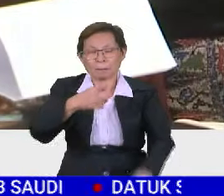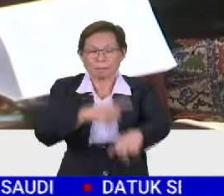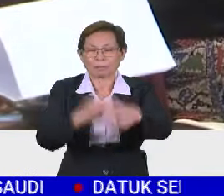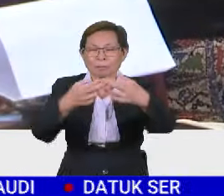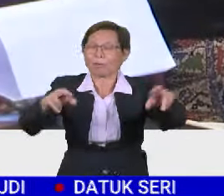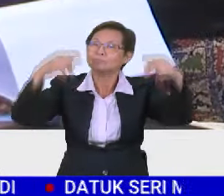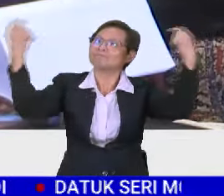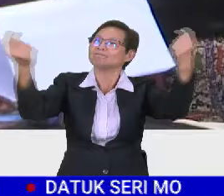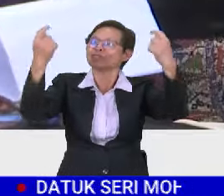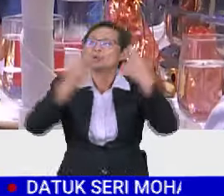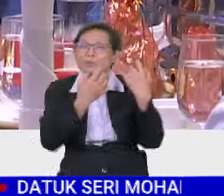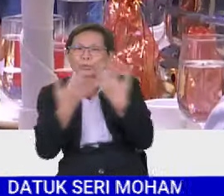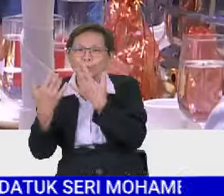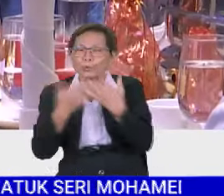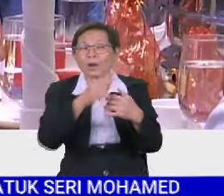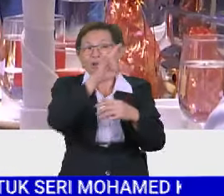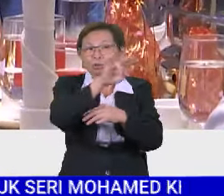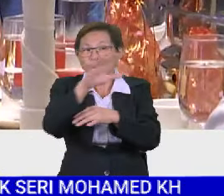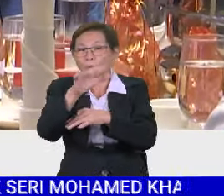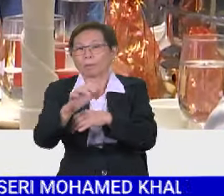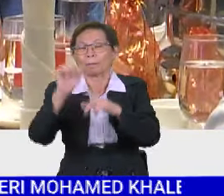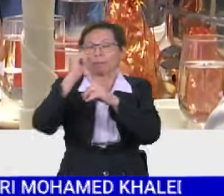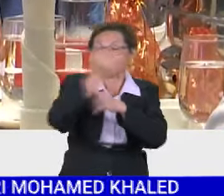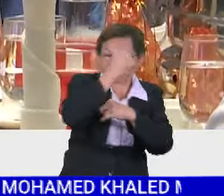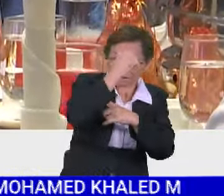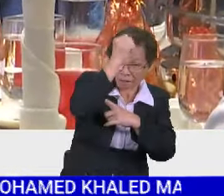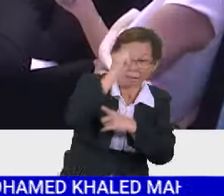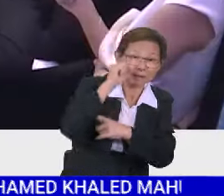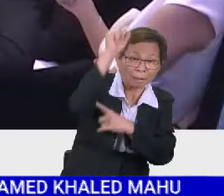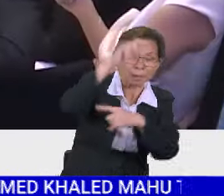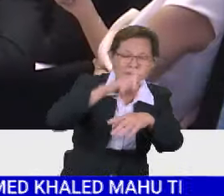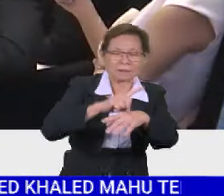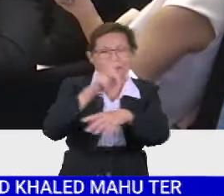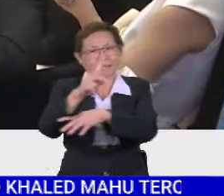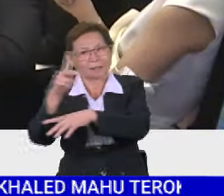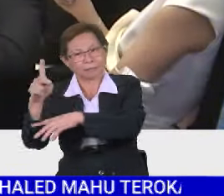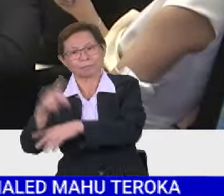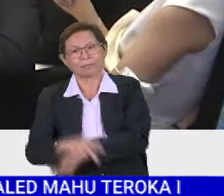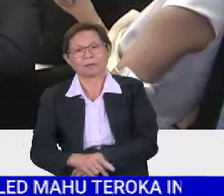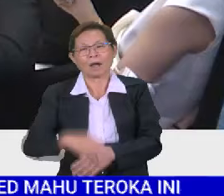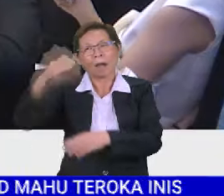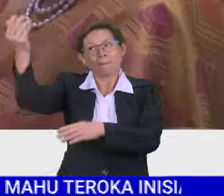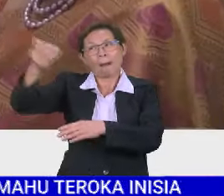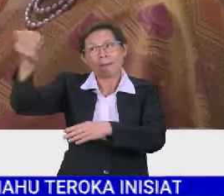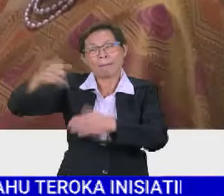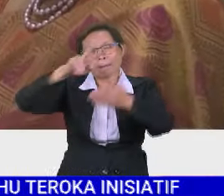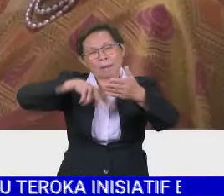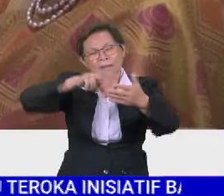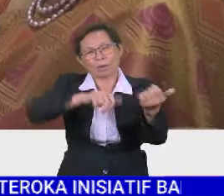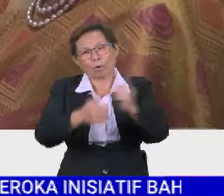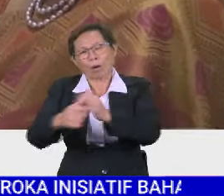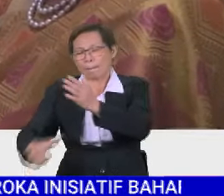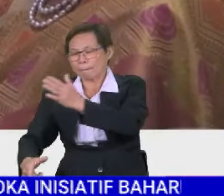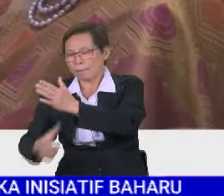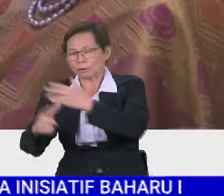majelis sambutan ulang tahun ke-75 persatuan India Sabah di Kota Kinabalu teks ucapan beliau dibacakan